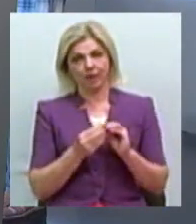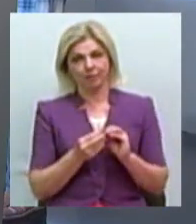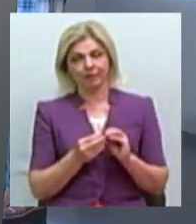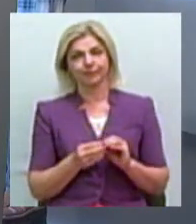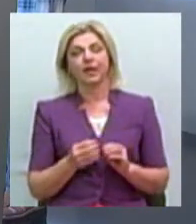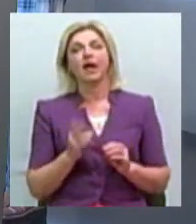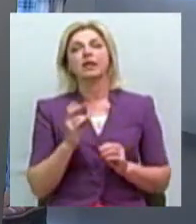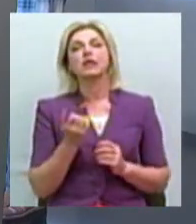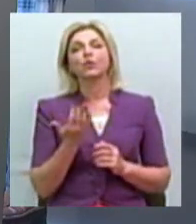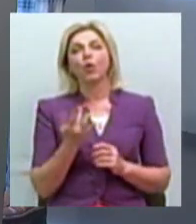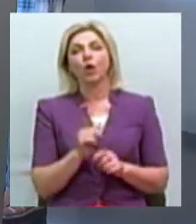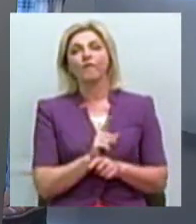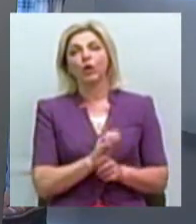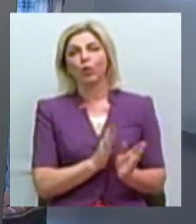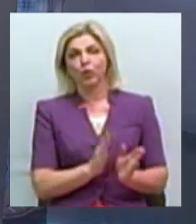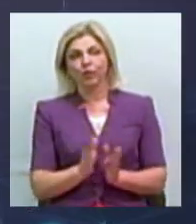Наскільки врегульована